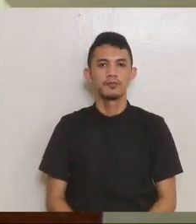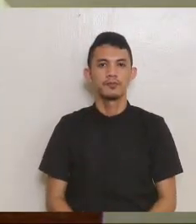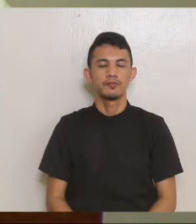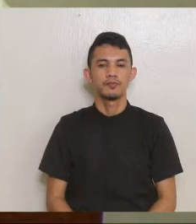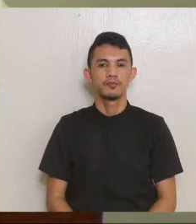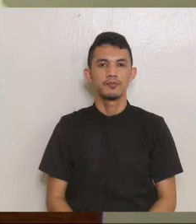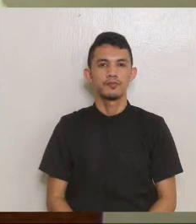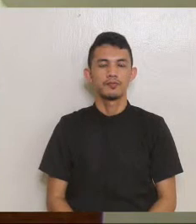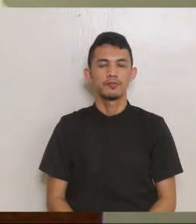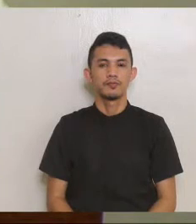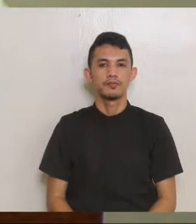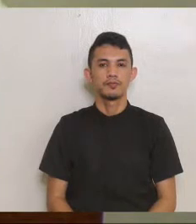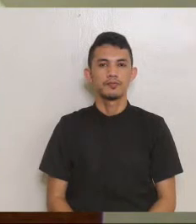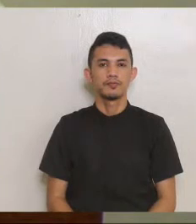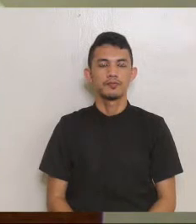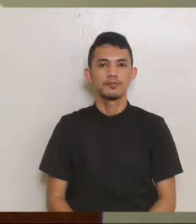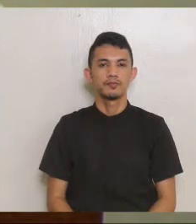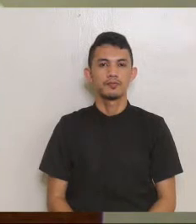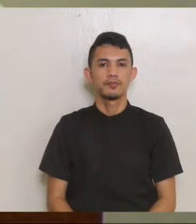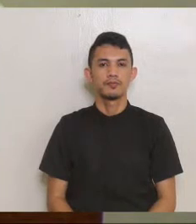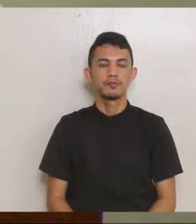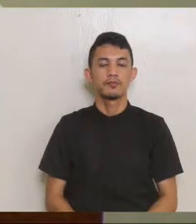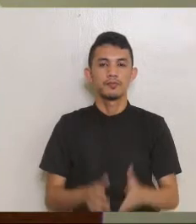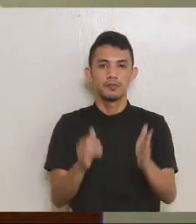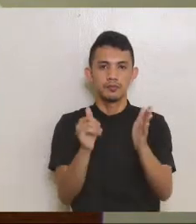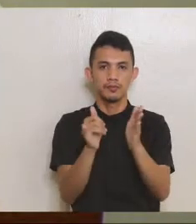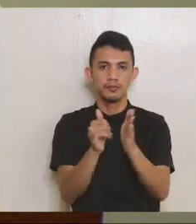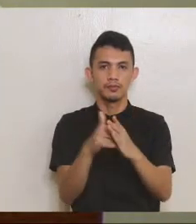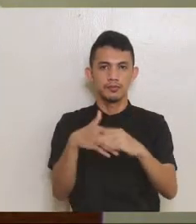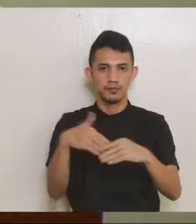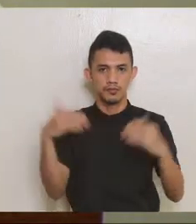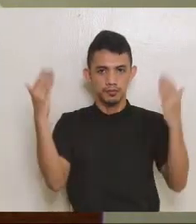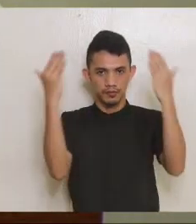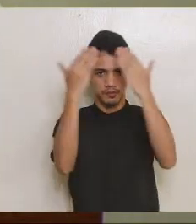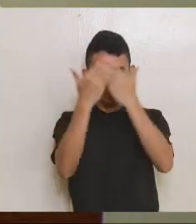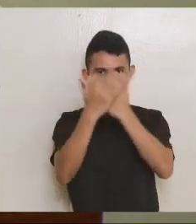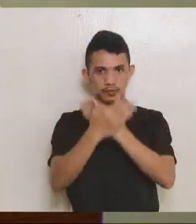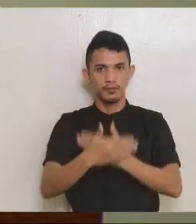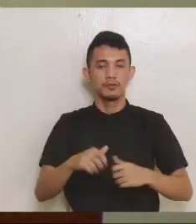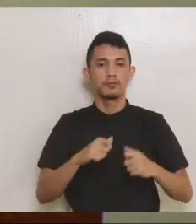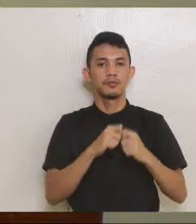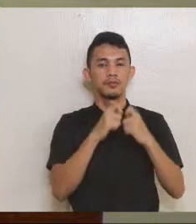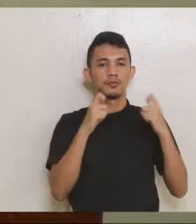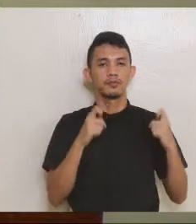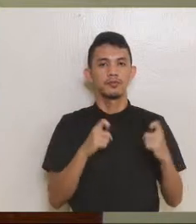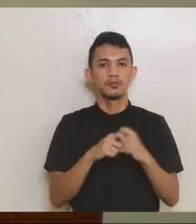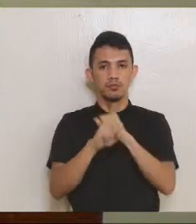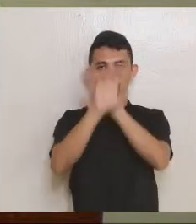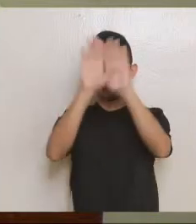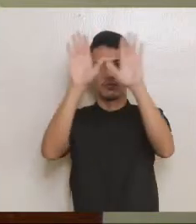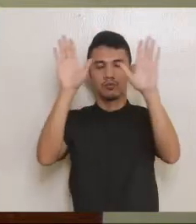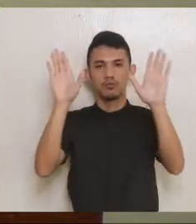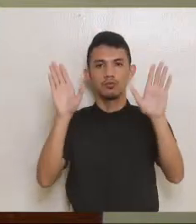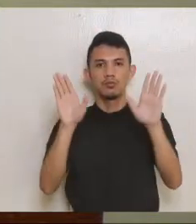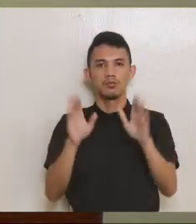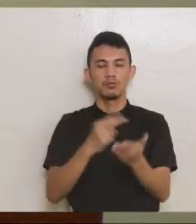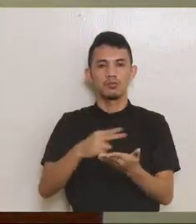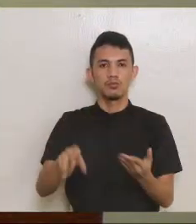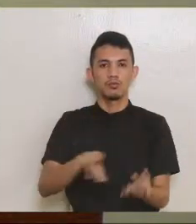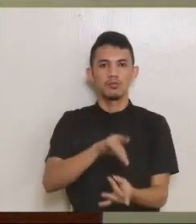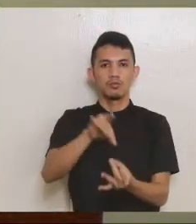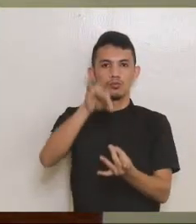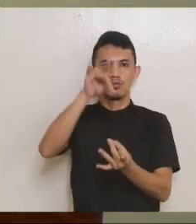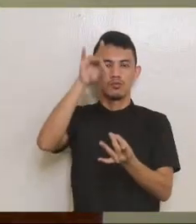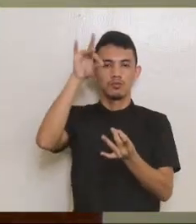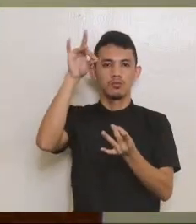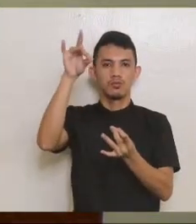Espiritu Santo. Nga ang mga anaa sa kangitngit sa sala, malamdagan sa Espiritu Santo o makabig ngadto